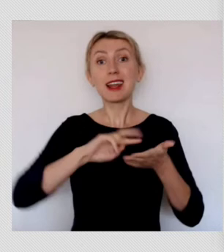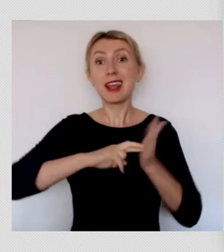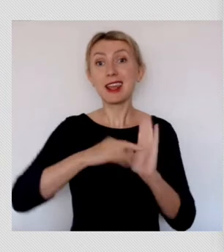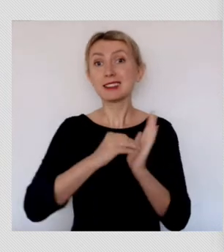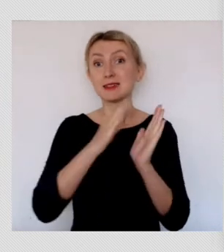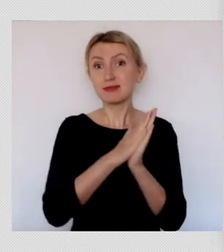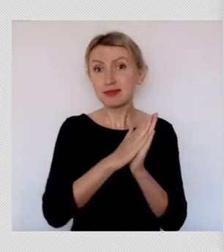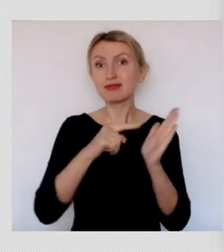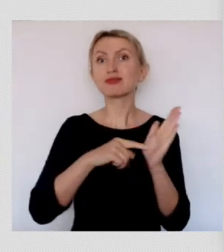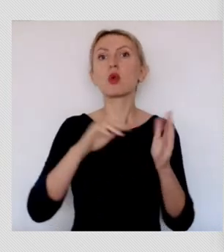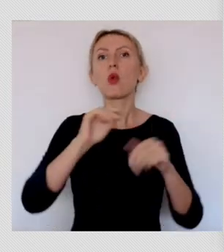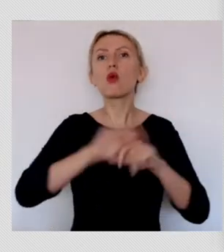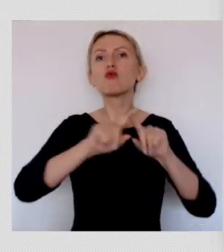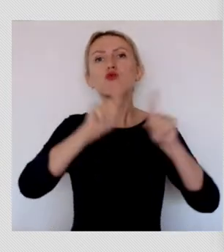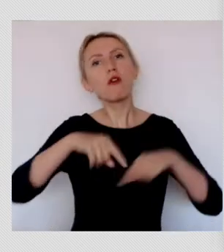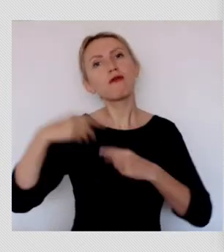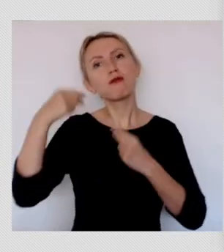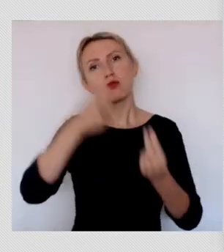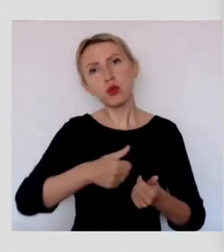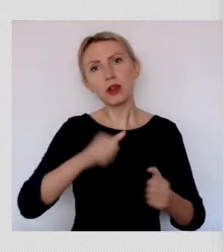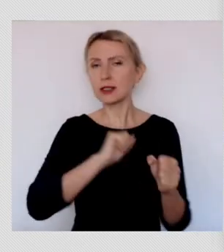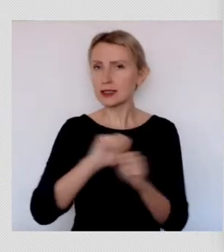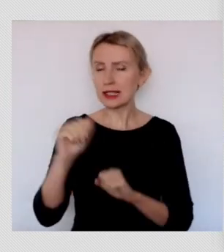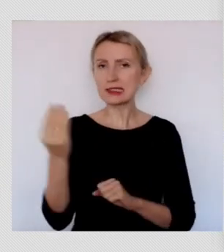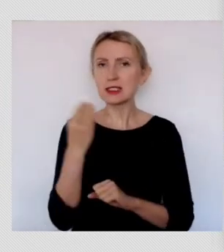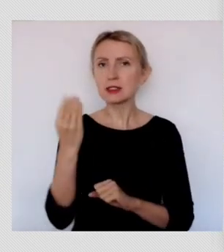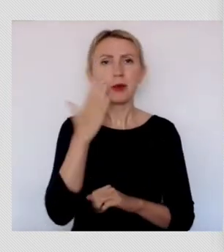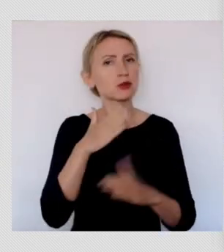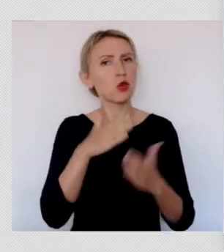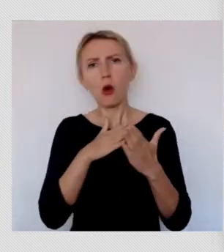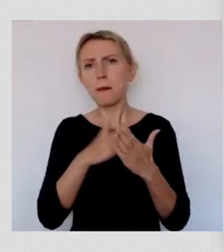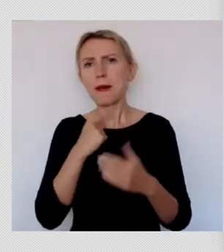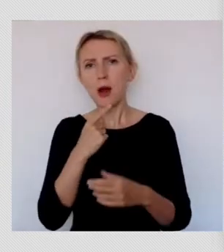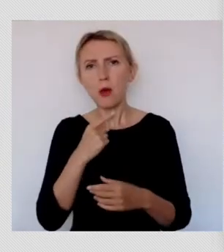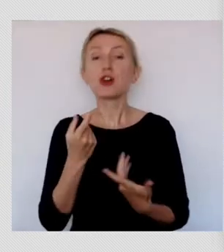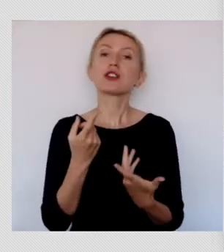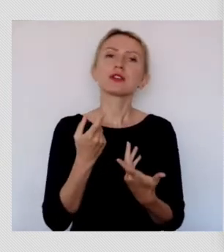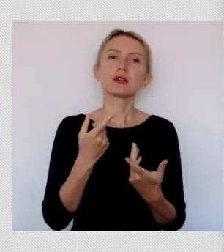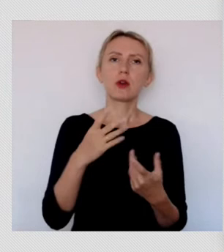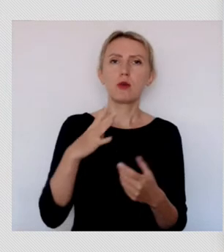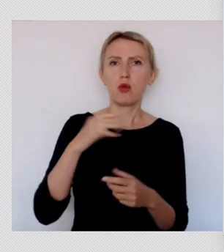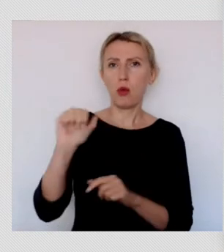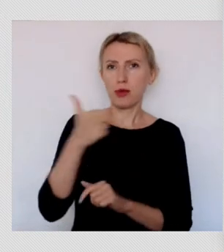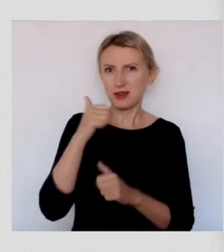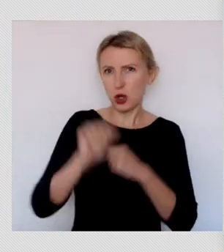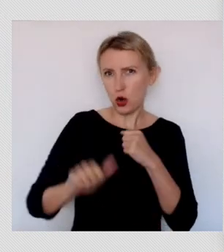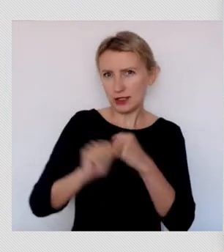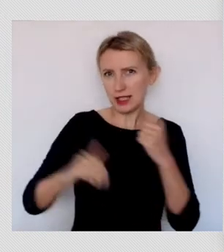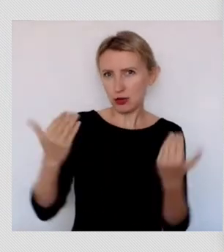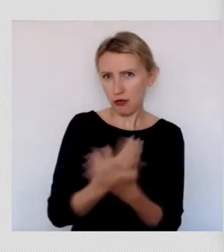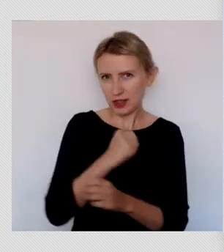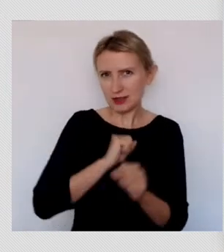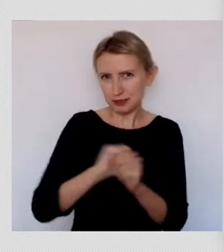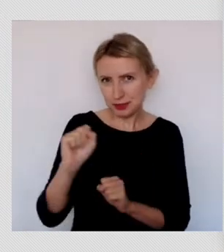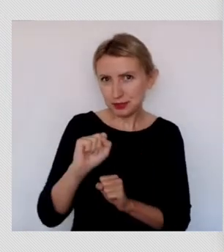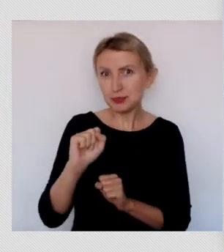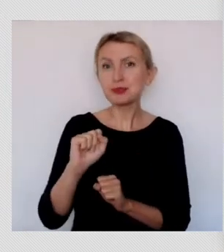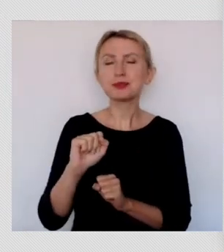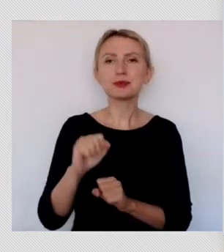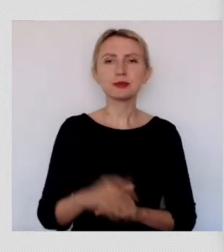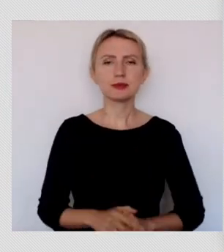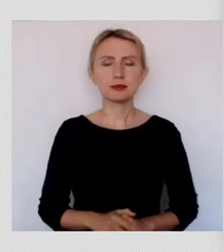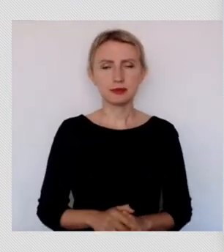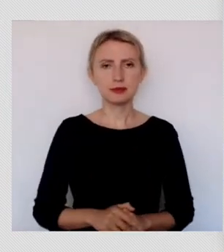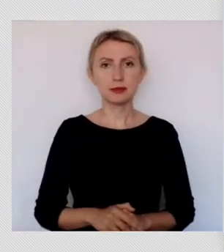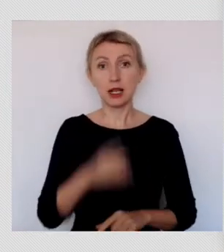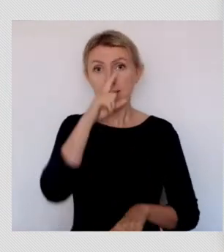umów i wpłat, one są jeszcze bardzo ograniczone. Ta nowelizacja weszła w życie dopiero 1 lipca. Tam jak